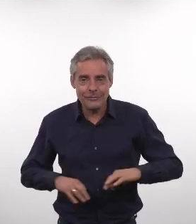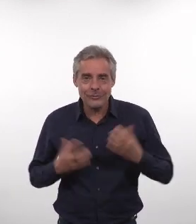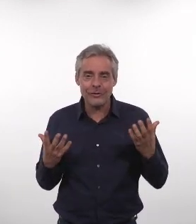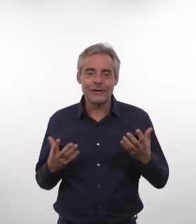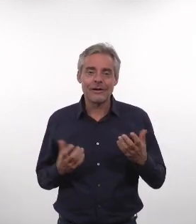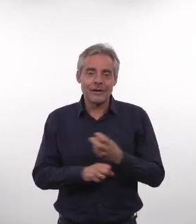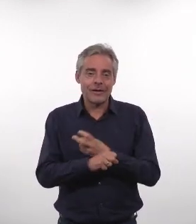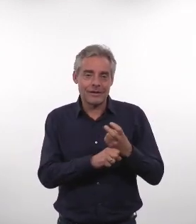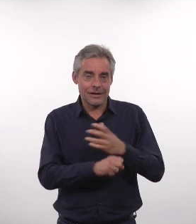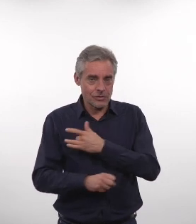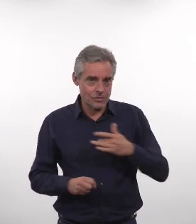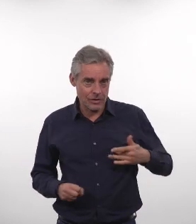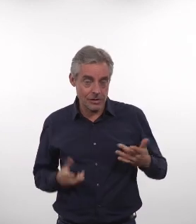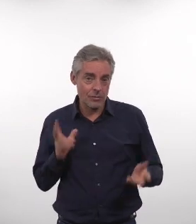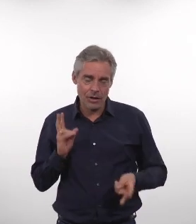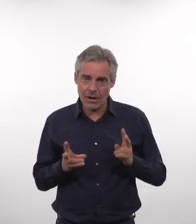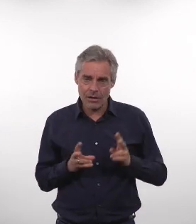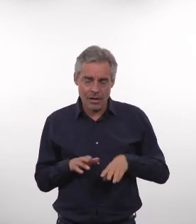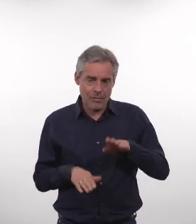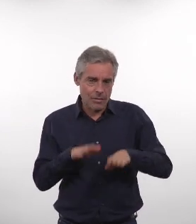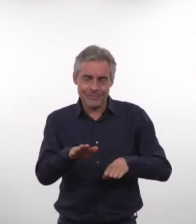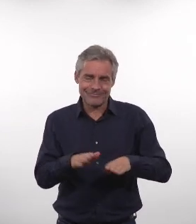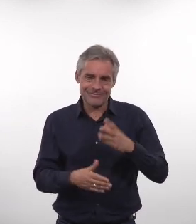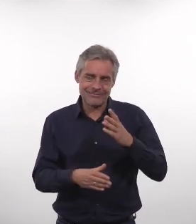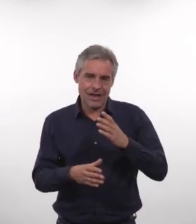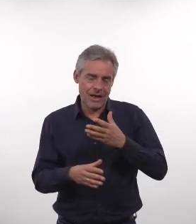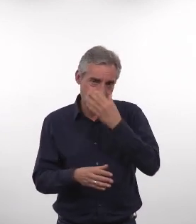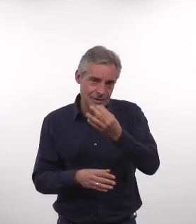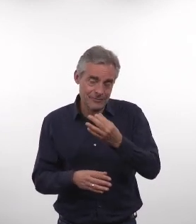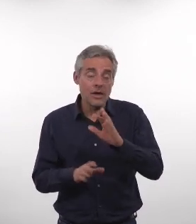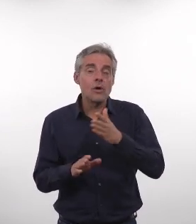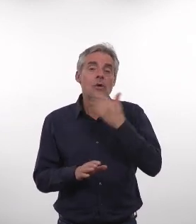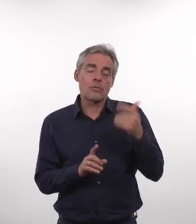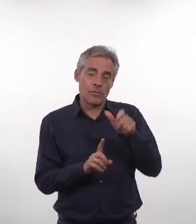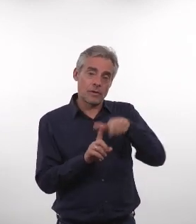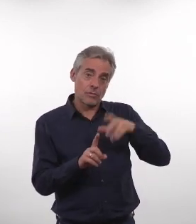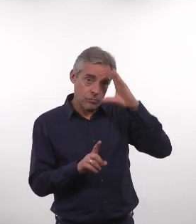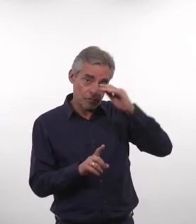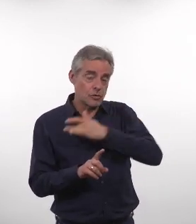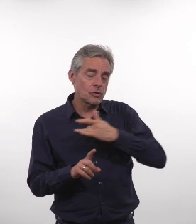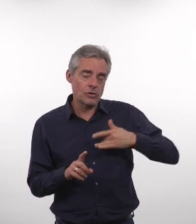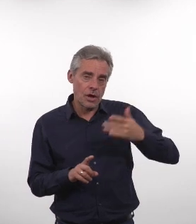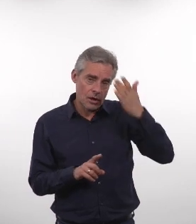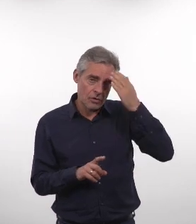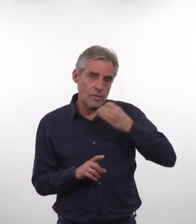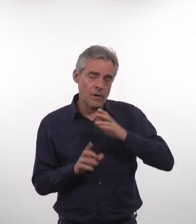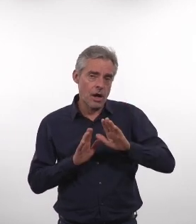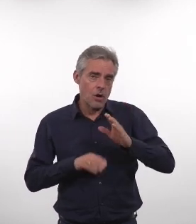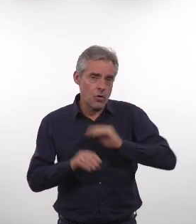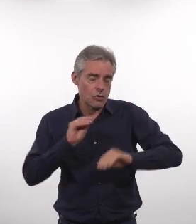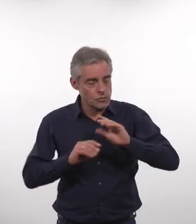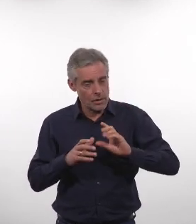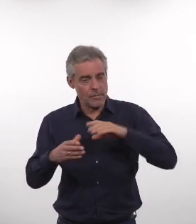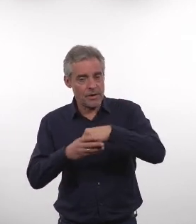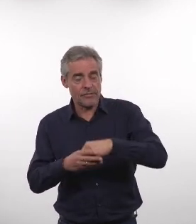quand même des risques pour certaines étapes qu'il faut faire correctement. Donc dans l'idéal, ça serait bien qu'il y ait un professionnel de santé qui connaisse bien le soin. Et à la fois,